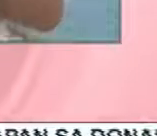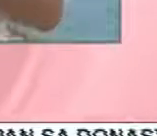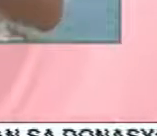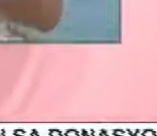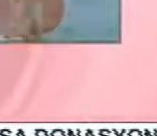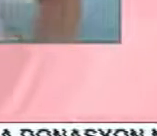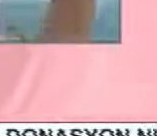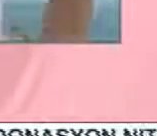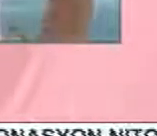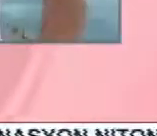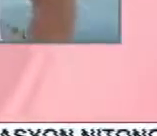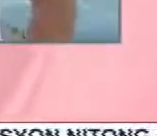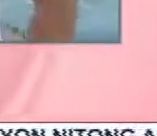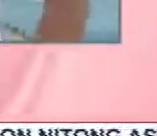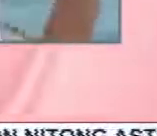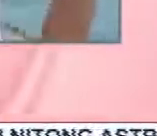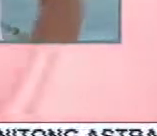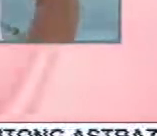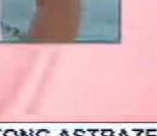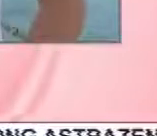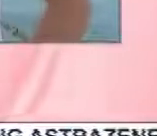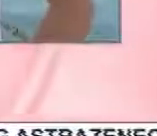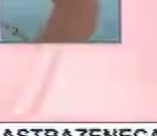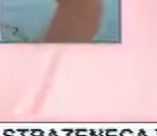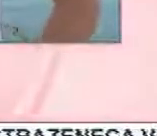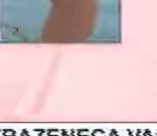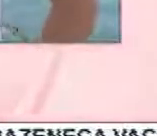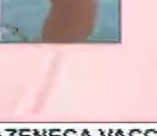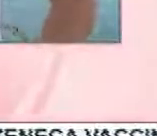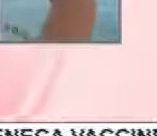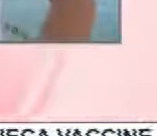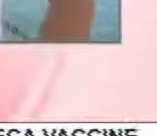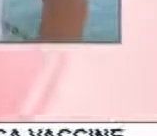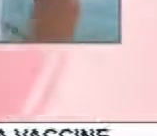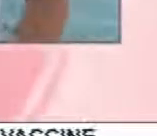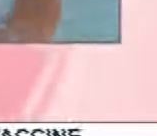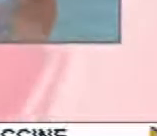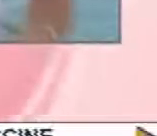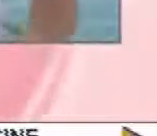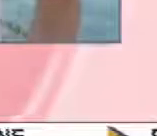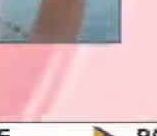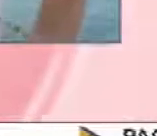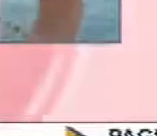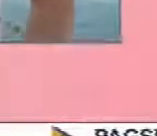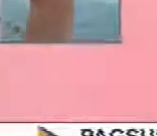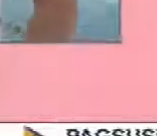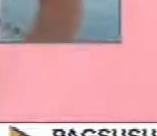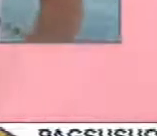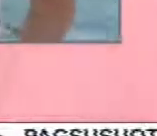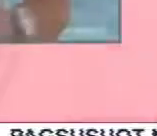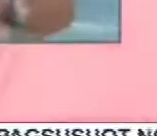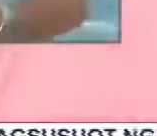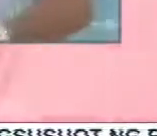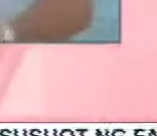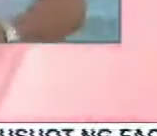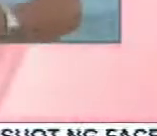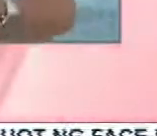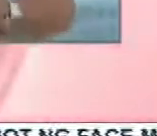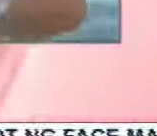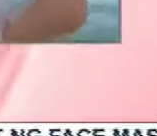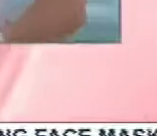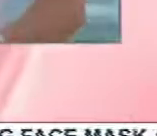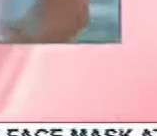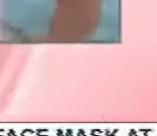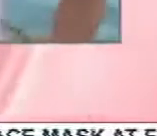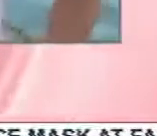at yung second offense dyan, Gani, ay posibleng revocation ng permit. At yun nga, hindi ka na makakapaglagay ng